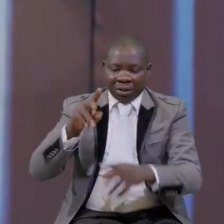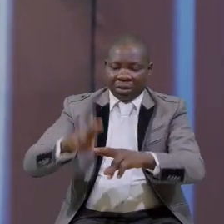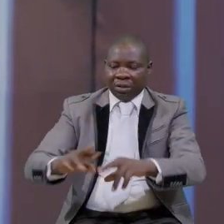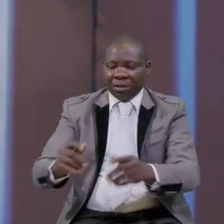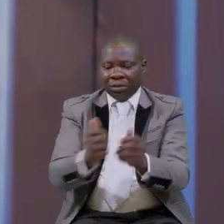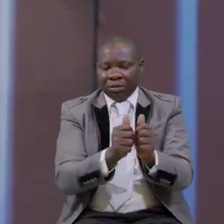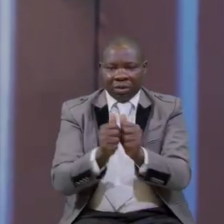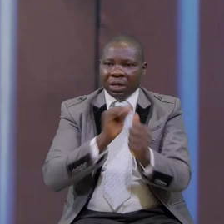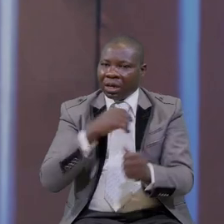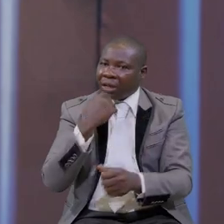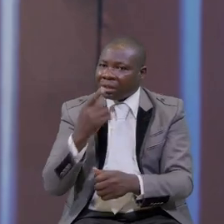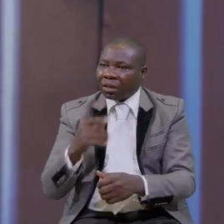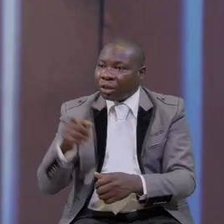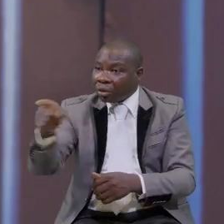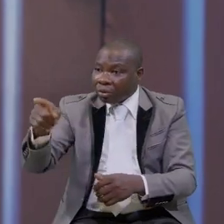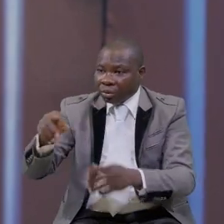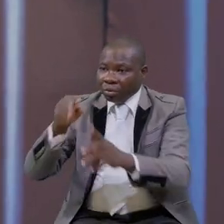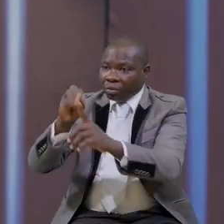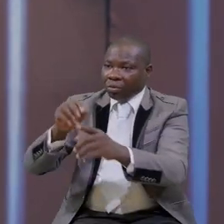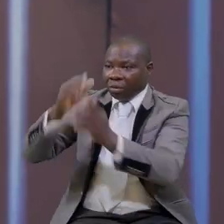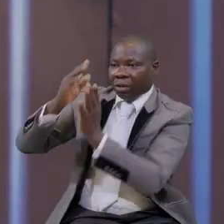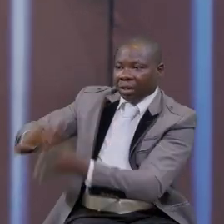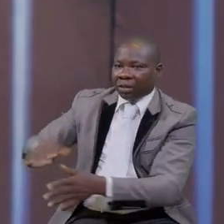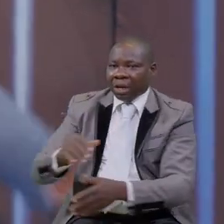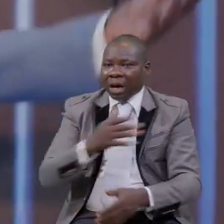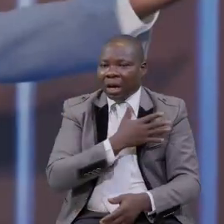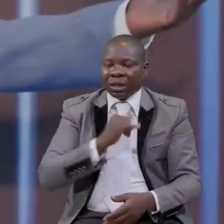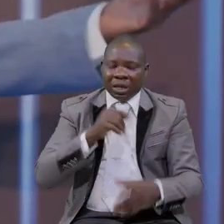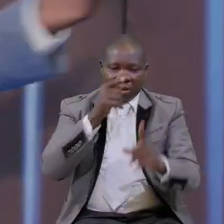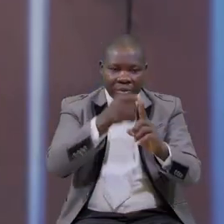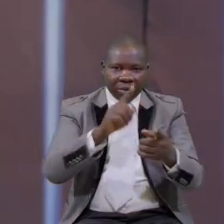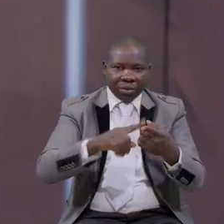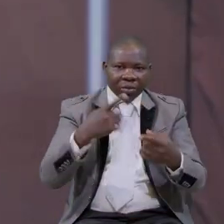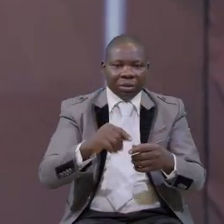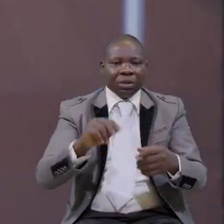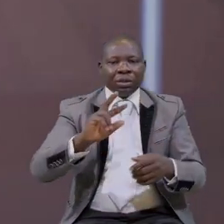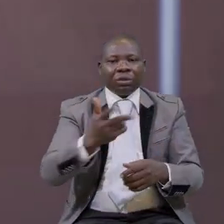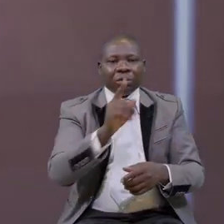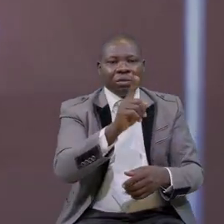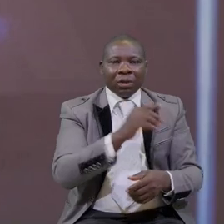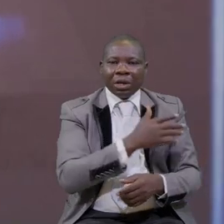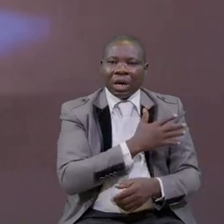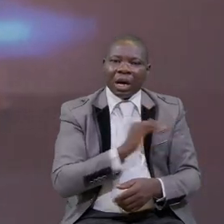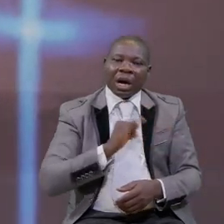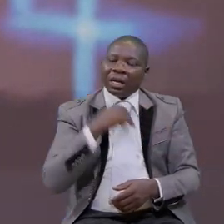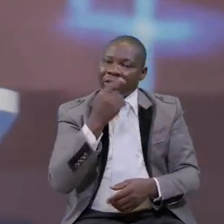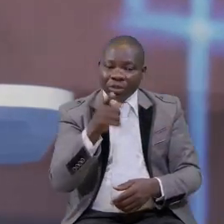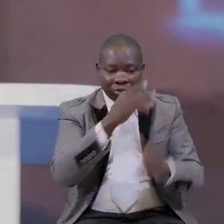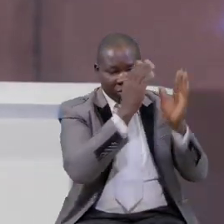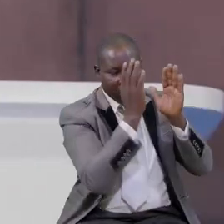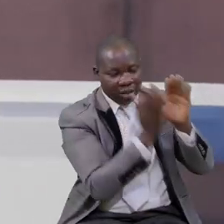Elles étaient assises ensemble. J'ai dit, vous aussi, vous avez quitté. Et j'ai pointé à la troisième personne. Et j'ai dit, vous avez